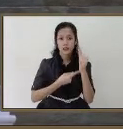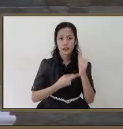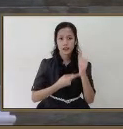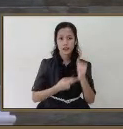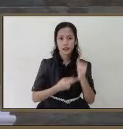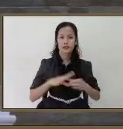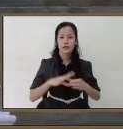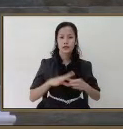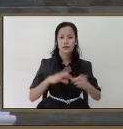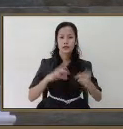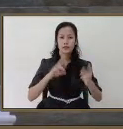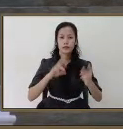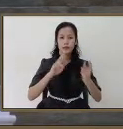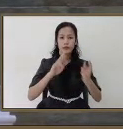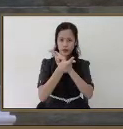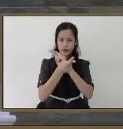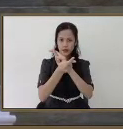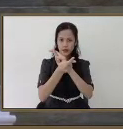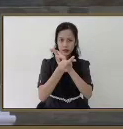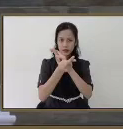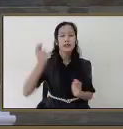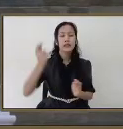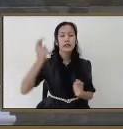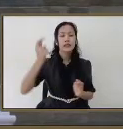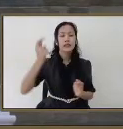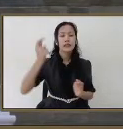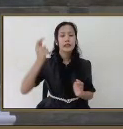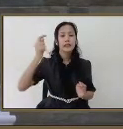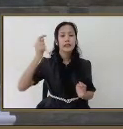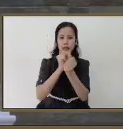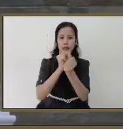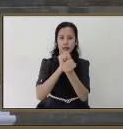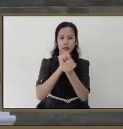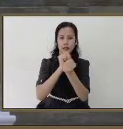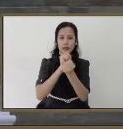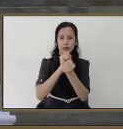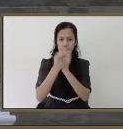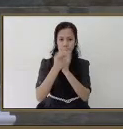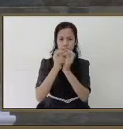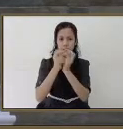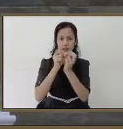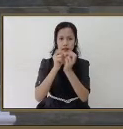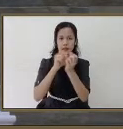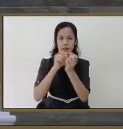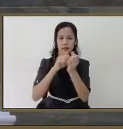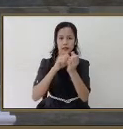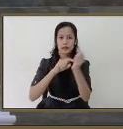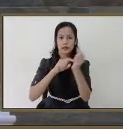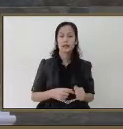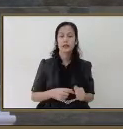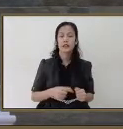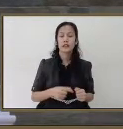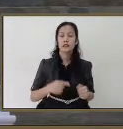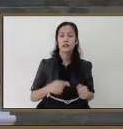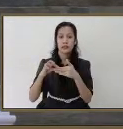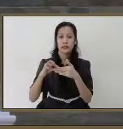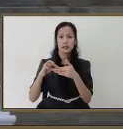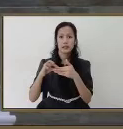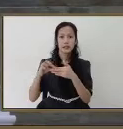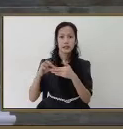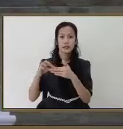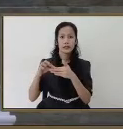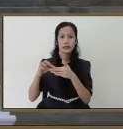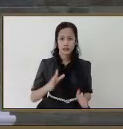their return, ang nanguna po sa kanila ay si Zerubbabel. All right? Zerubbabel,